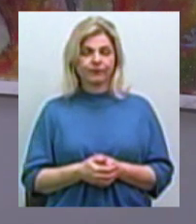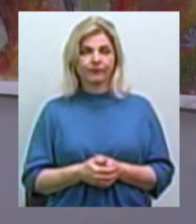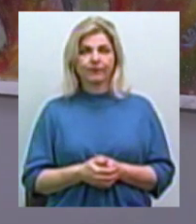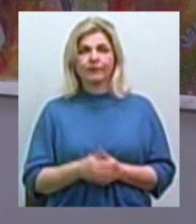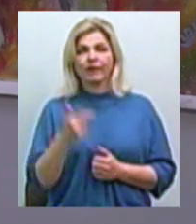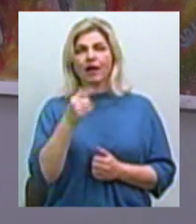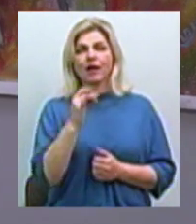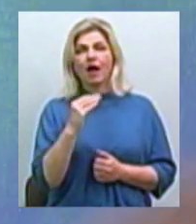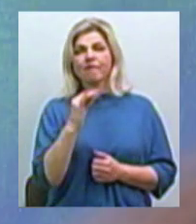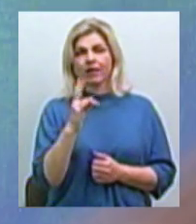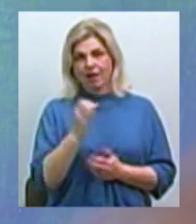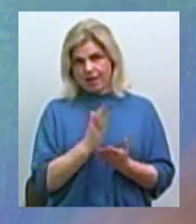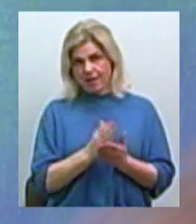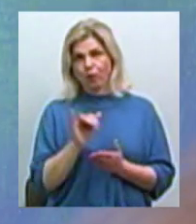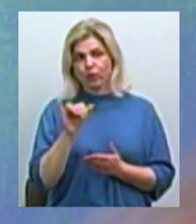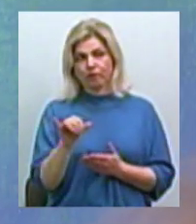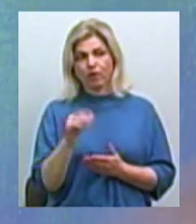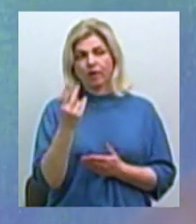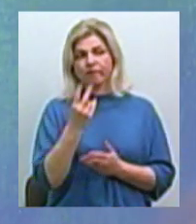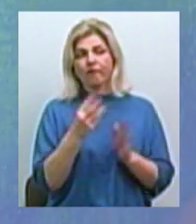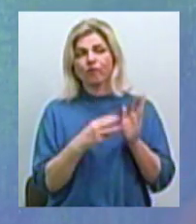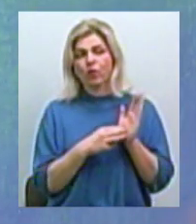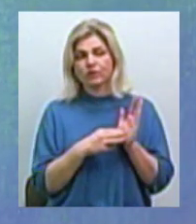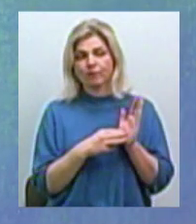графічні у нього є роботи. 28